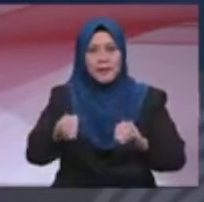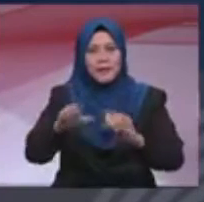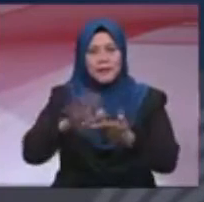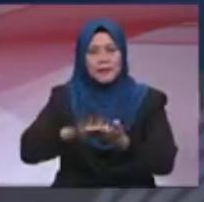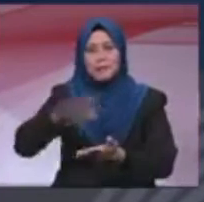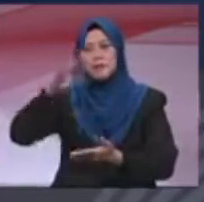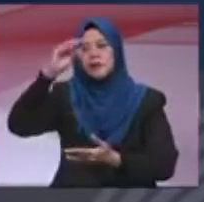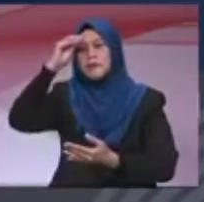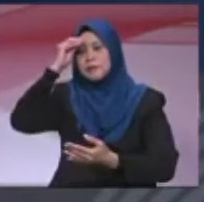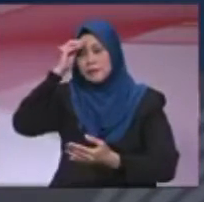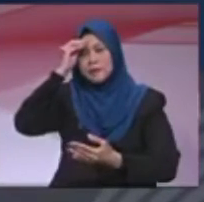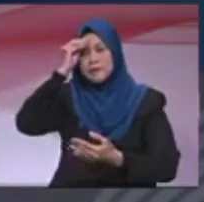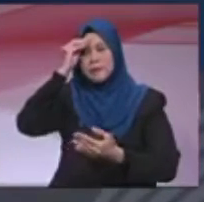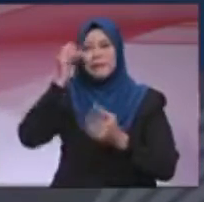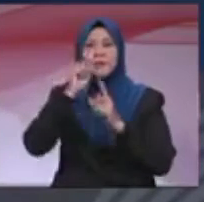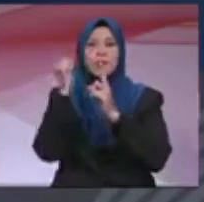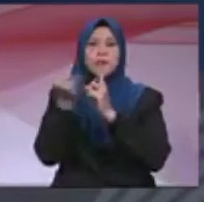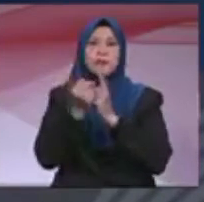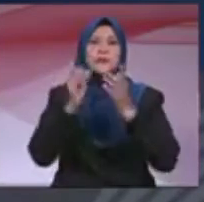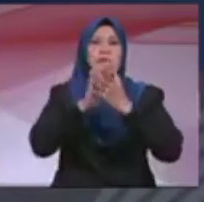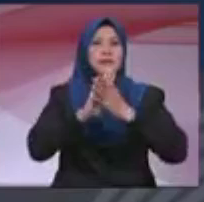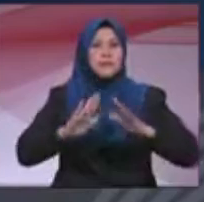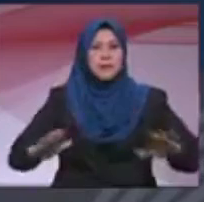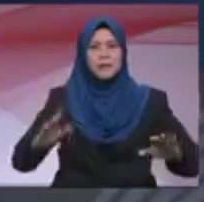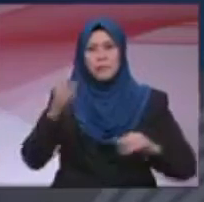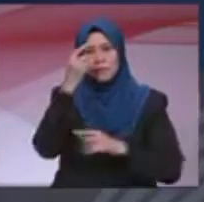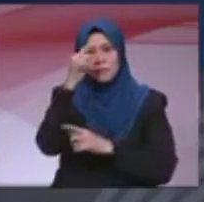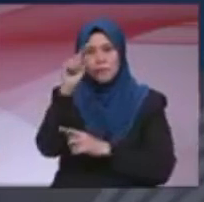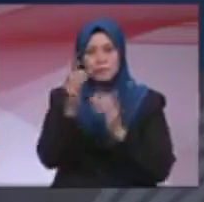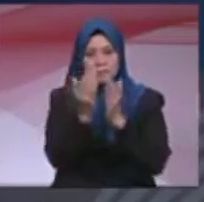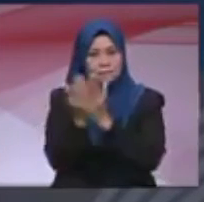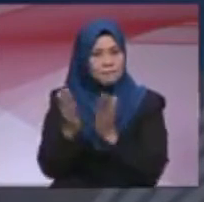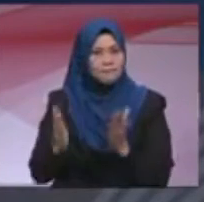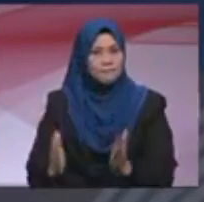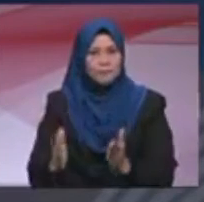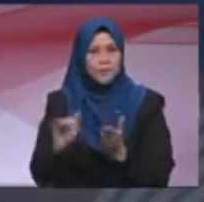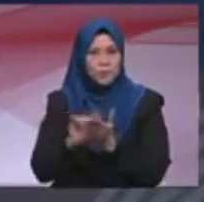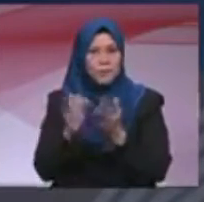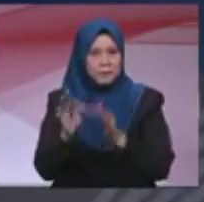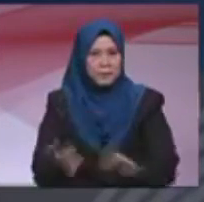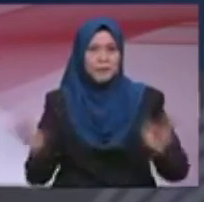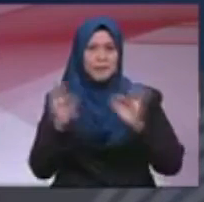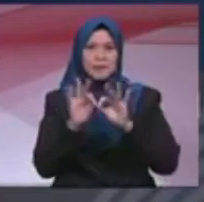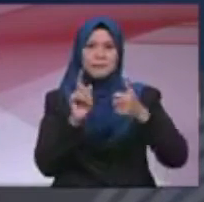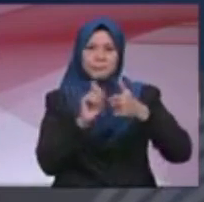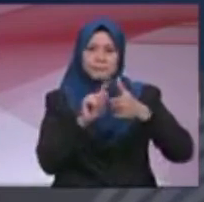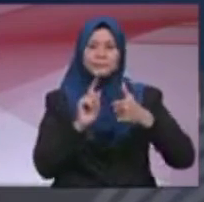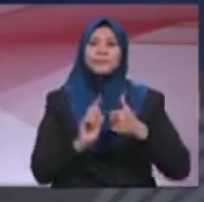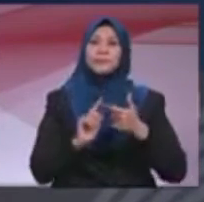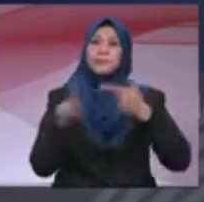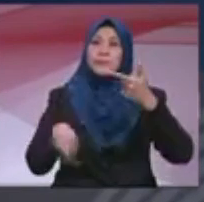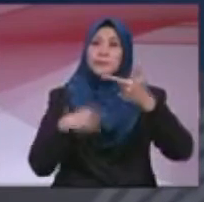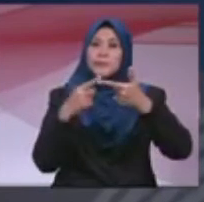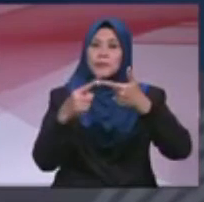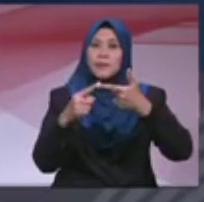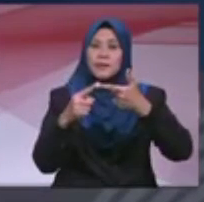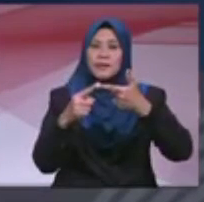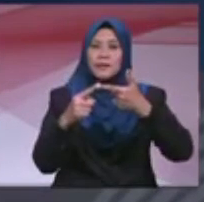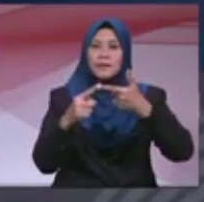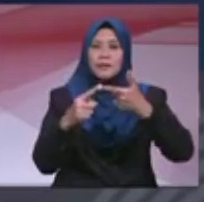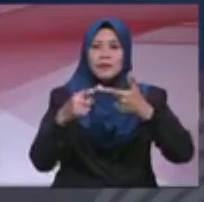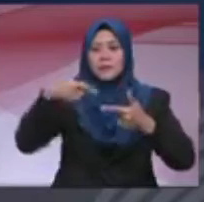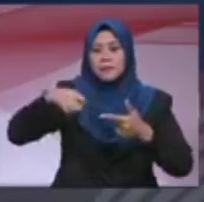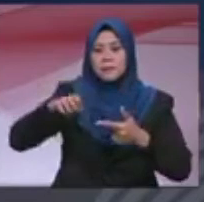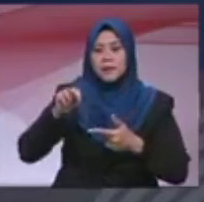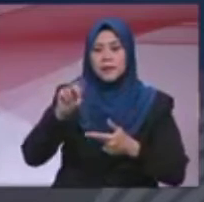itu berlangsung dalam keadaan selamat untuk murid-murid. Ya, itu yang pertama. Yang kedua adalah berkaitan dengan